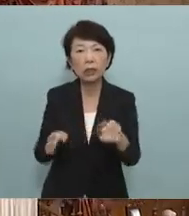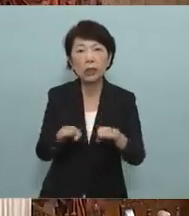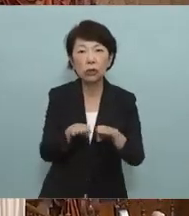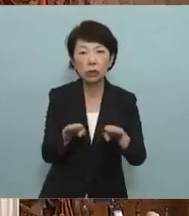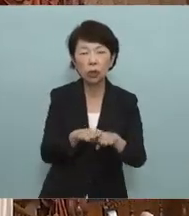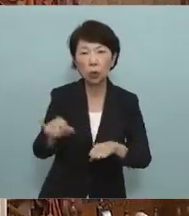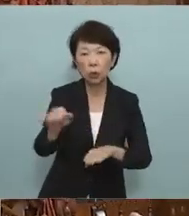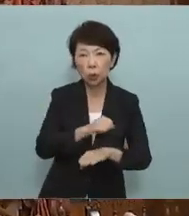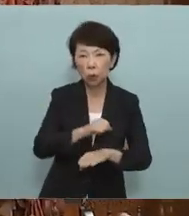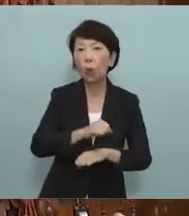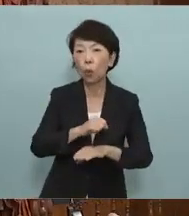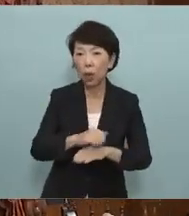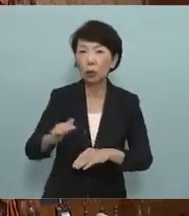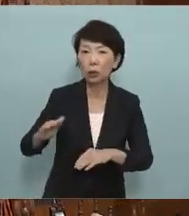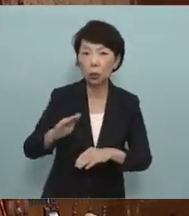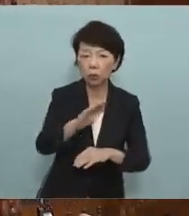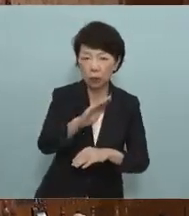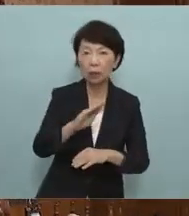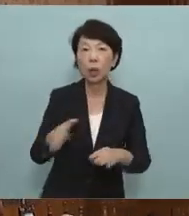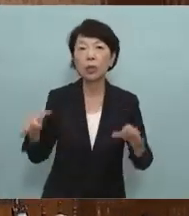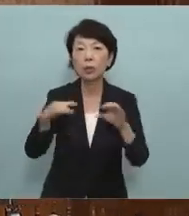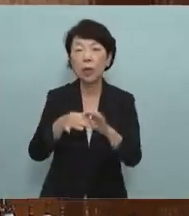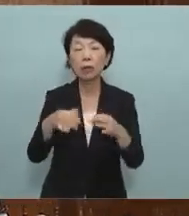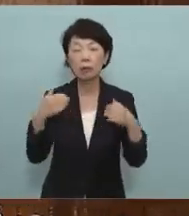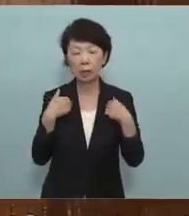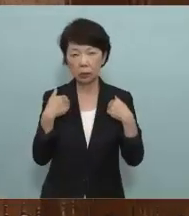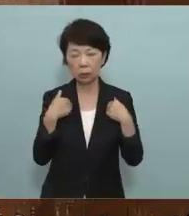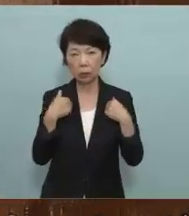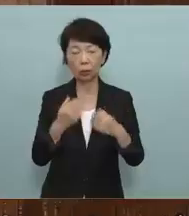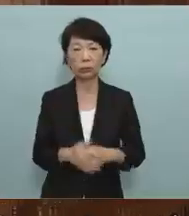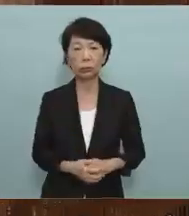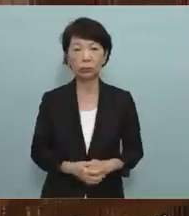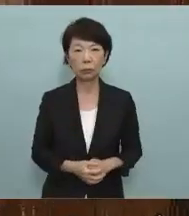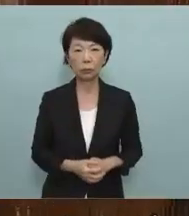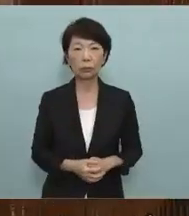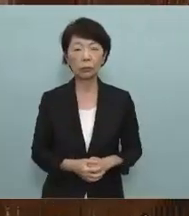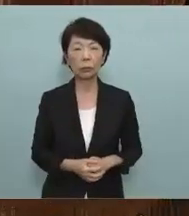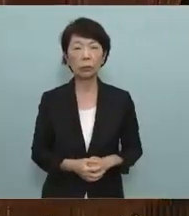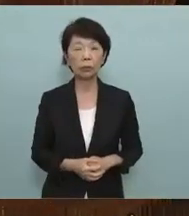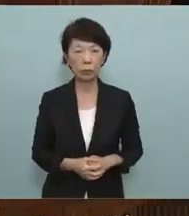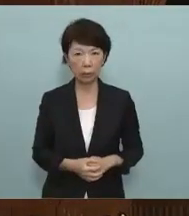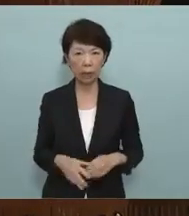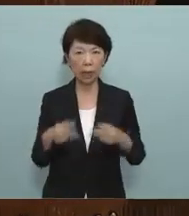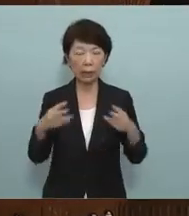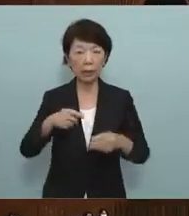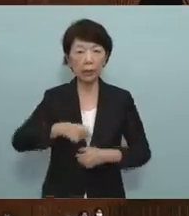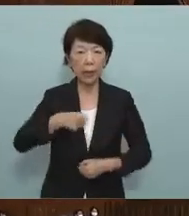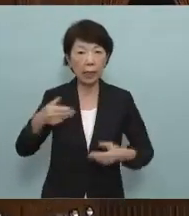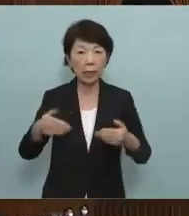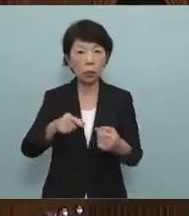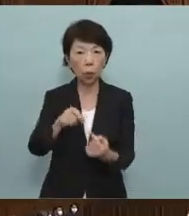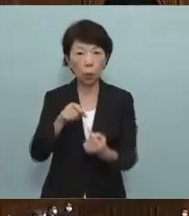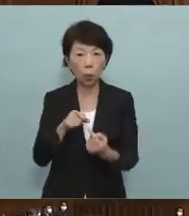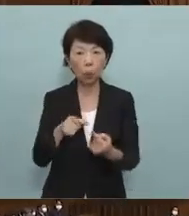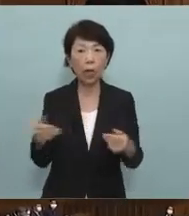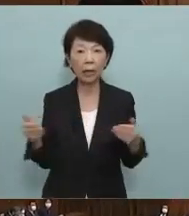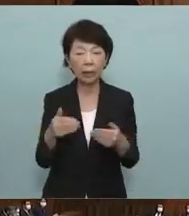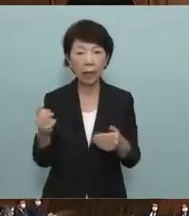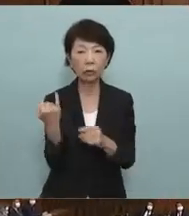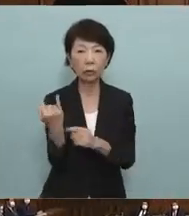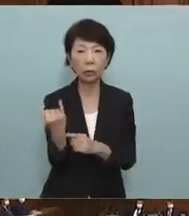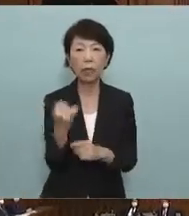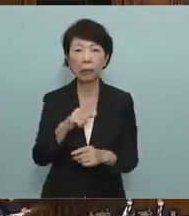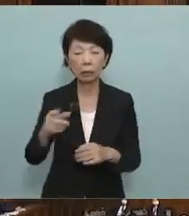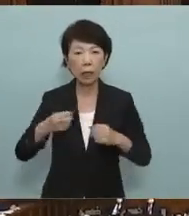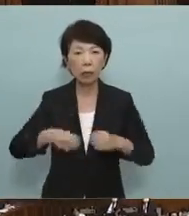促進へとつなげていくことが重要です。また、非正規雇用で働く女性などで、出